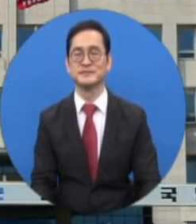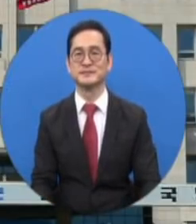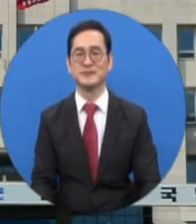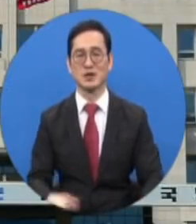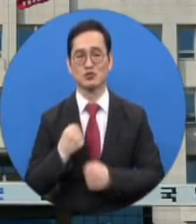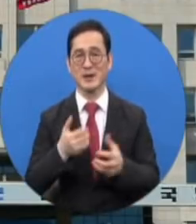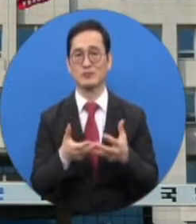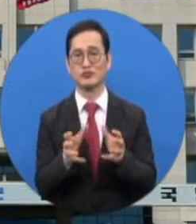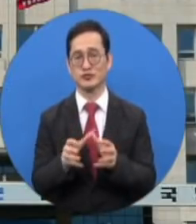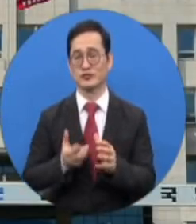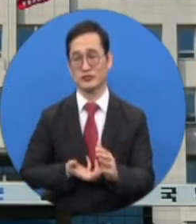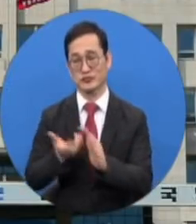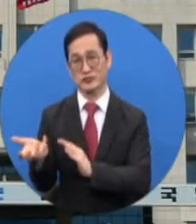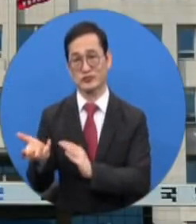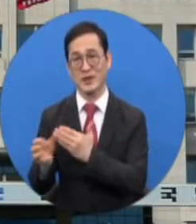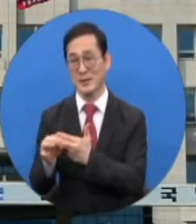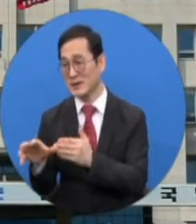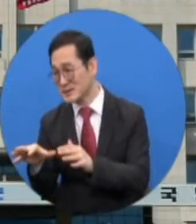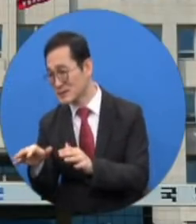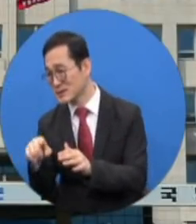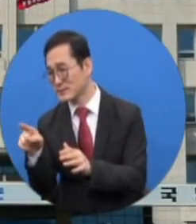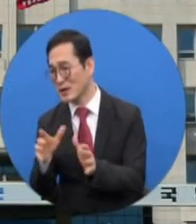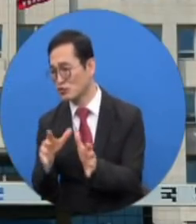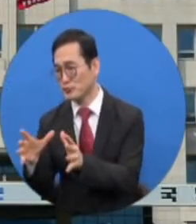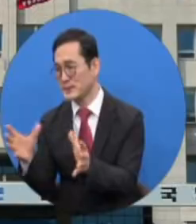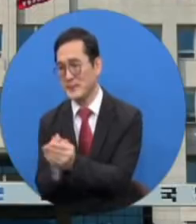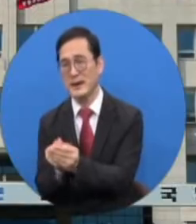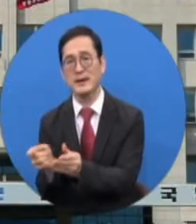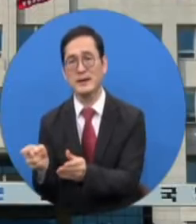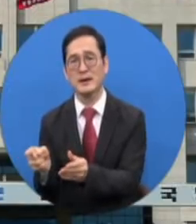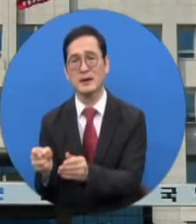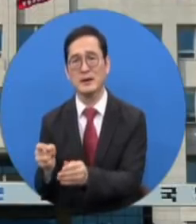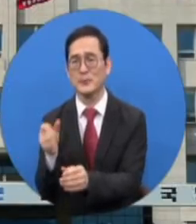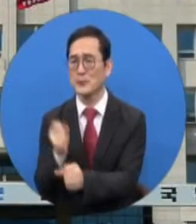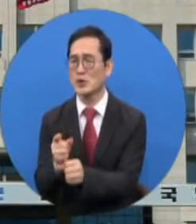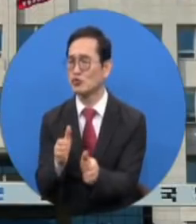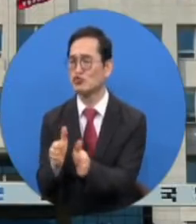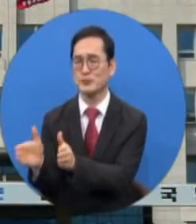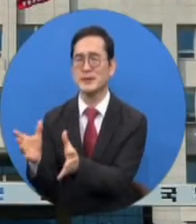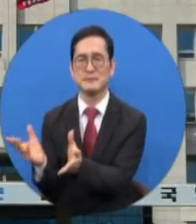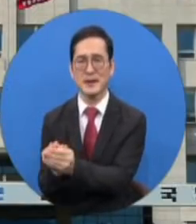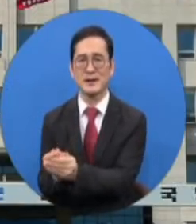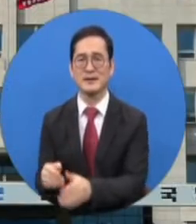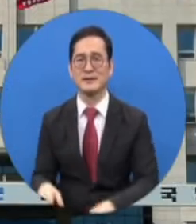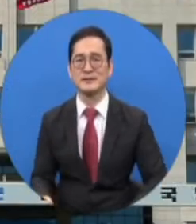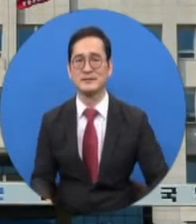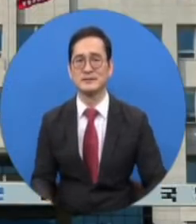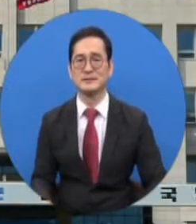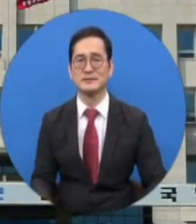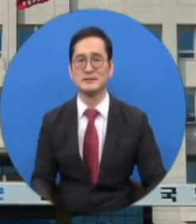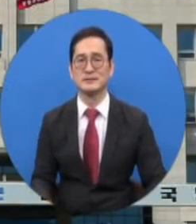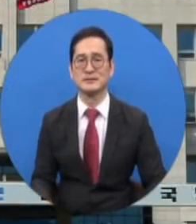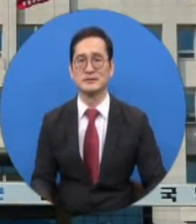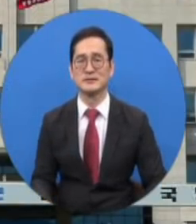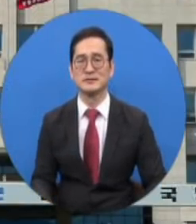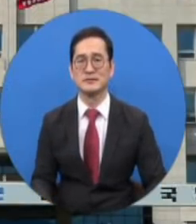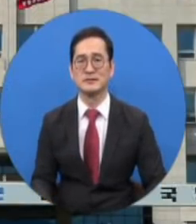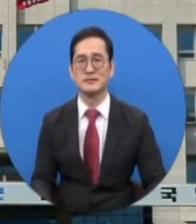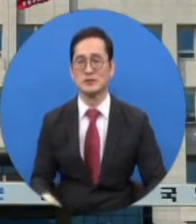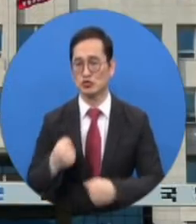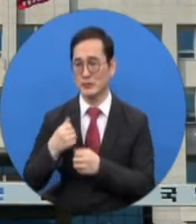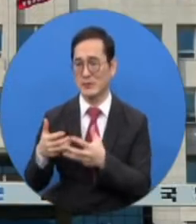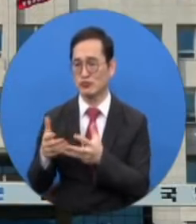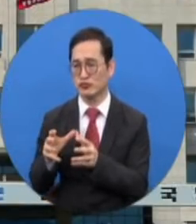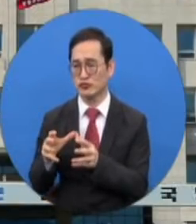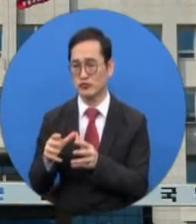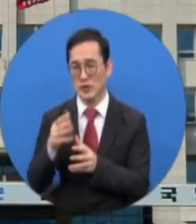되면 아무래도 어느 정도 상당히 그 설비가 완비되어 있을 뿐만 아니라 또 국방부가 용산기지와 가까이 있습니다.